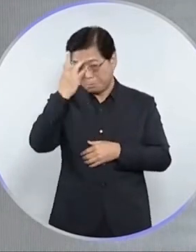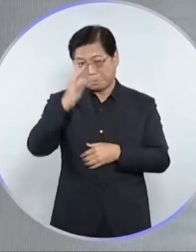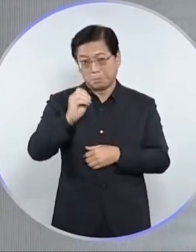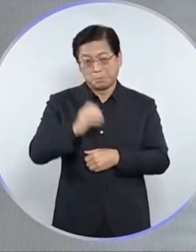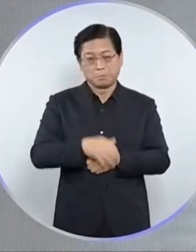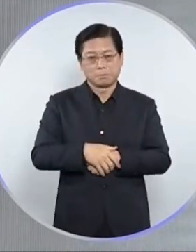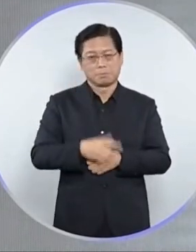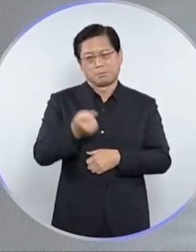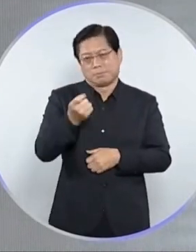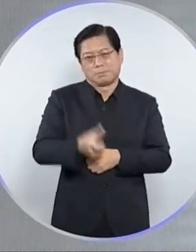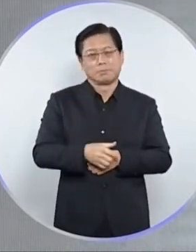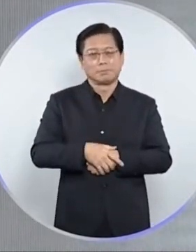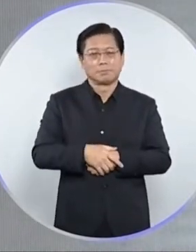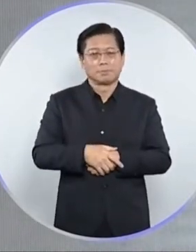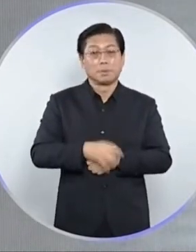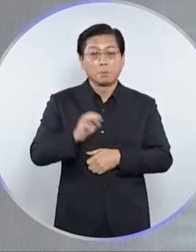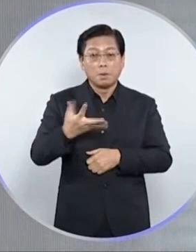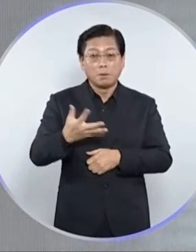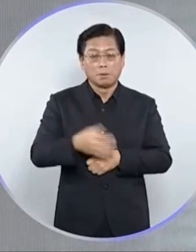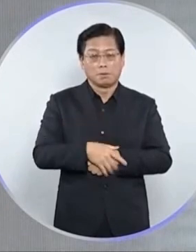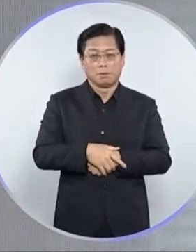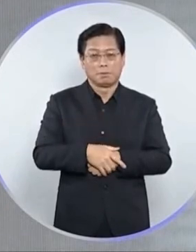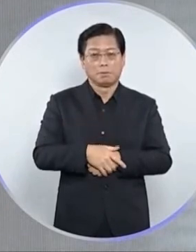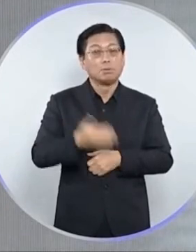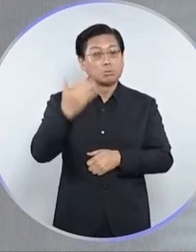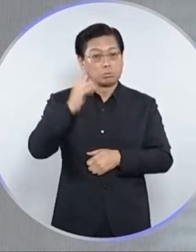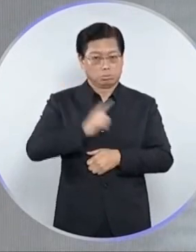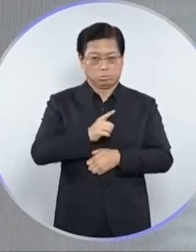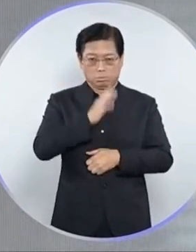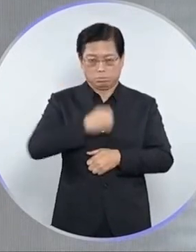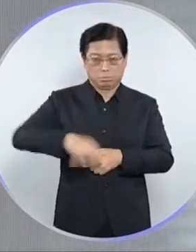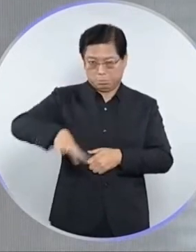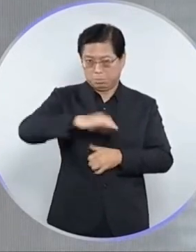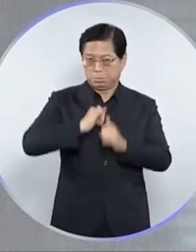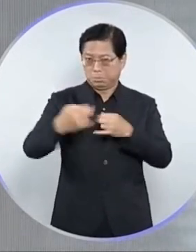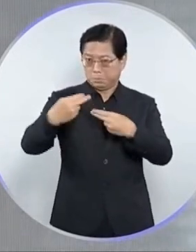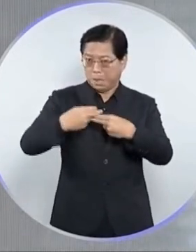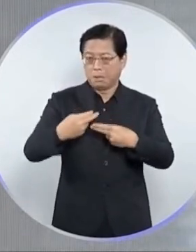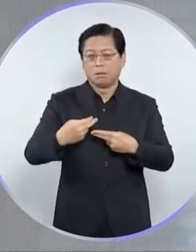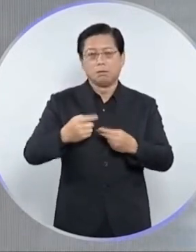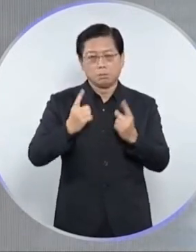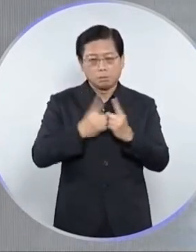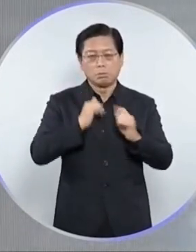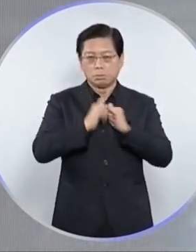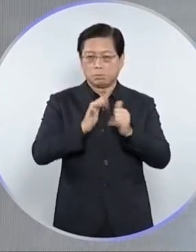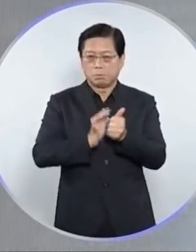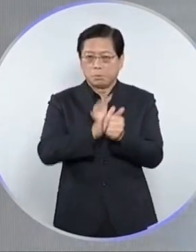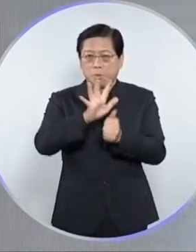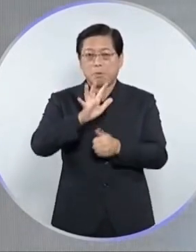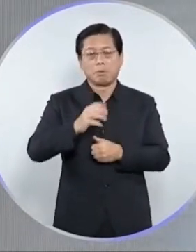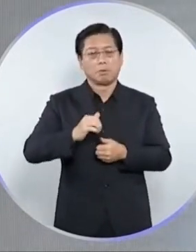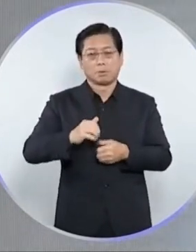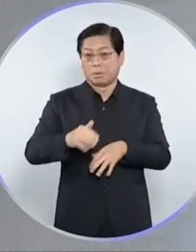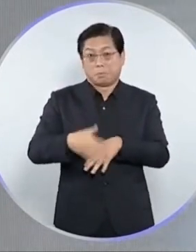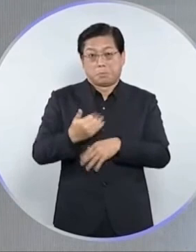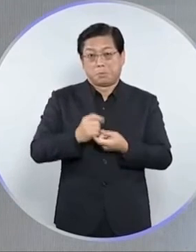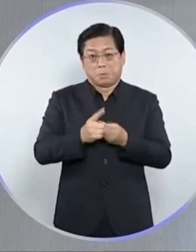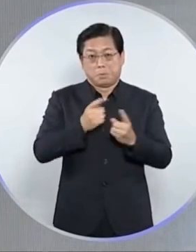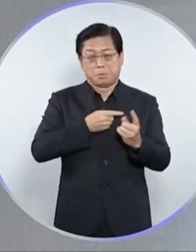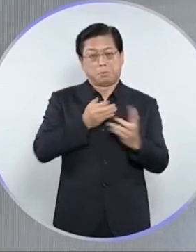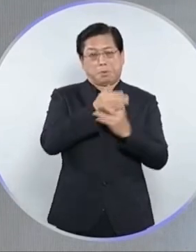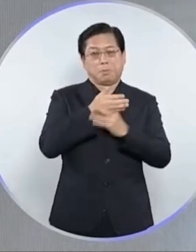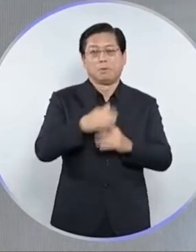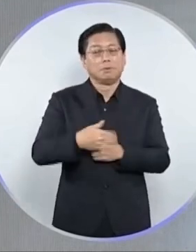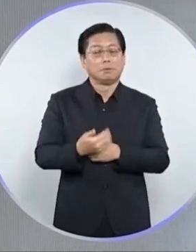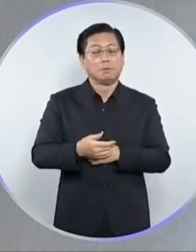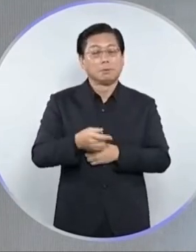吗？很少。为什么？如果你做的是大家都相信的，是对民生有益的，大家也不好意思挡嘛。